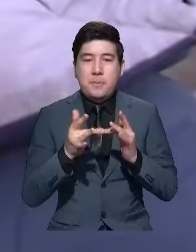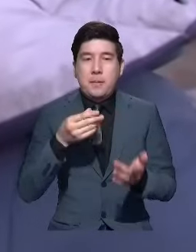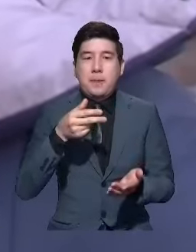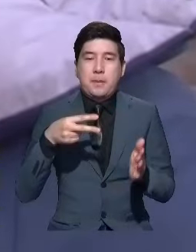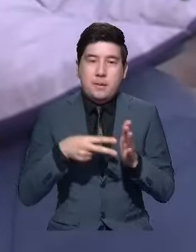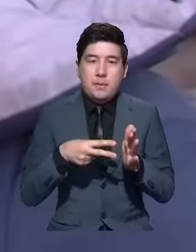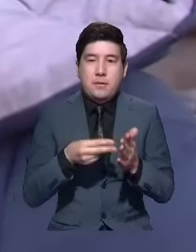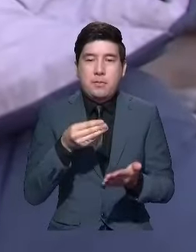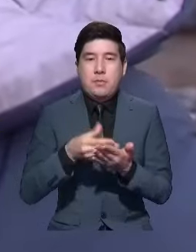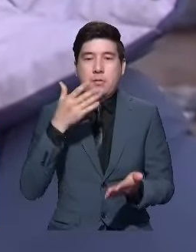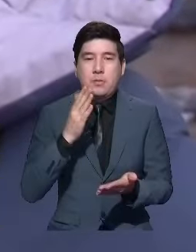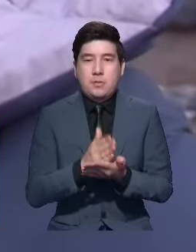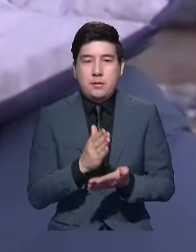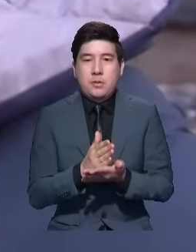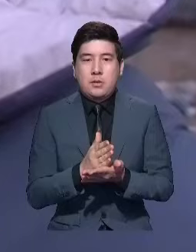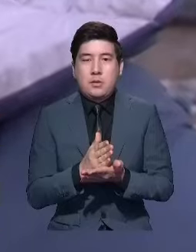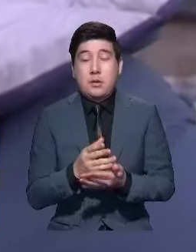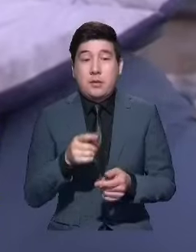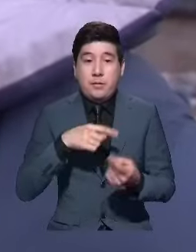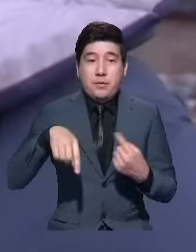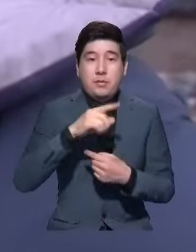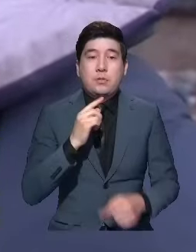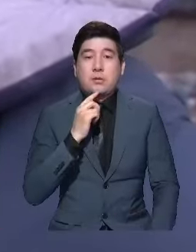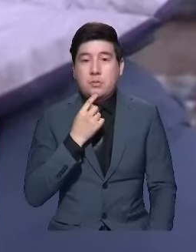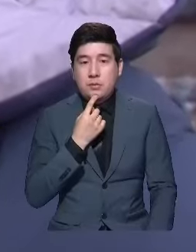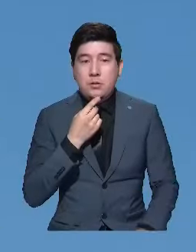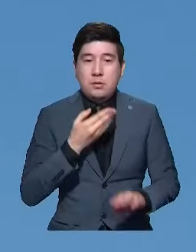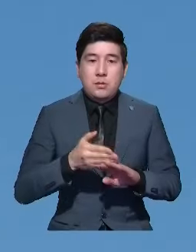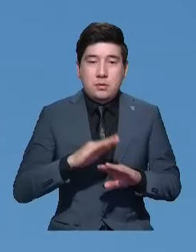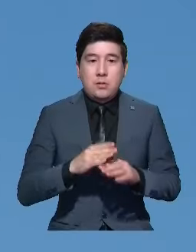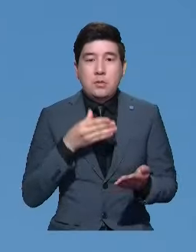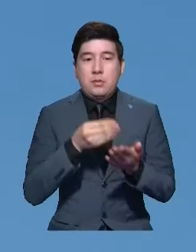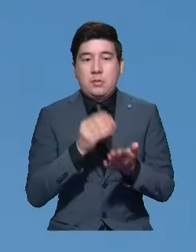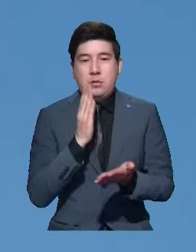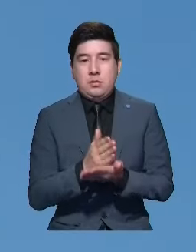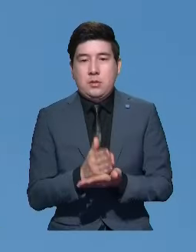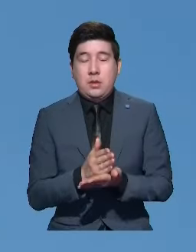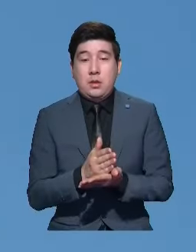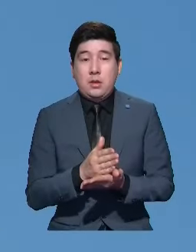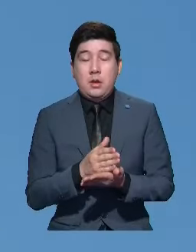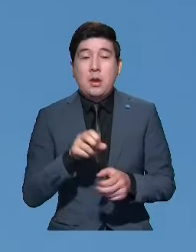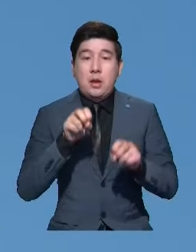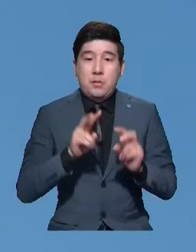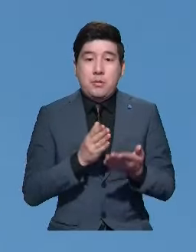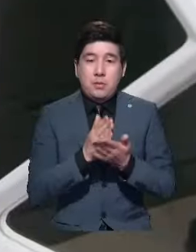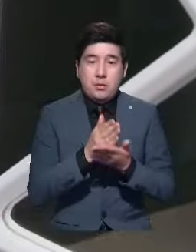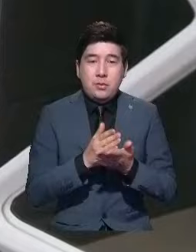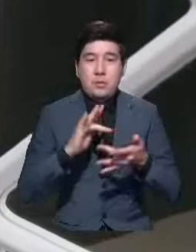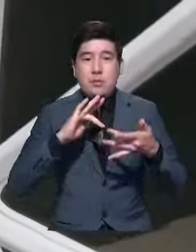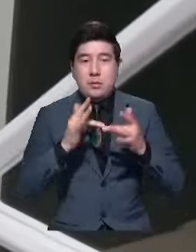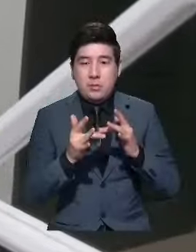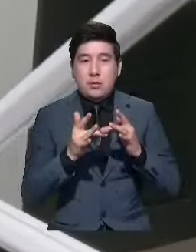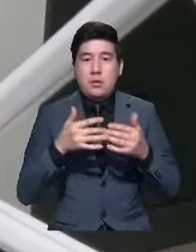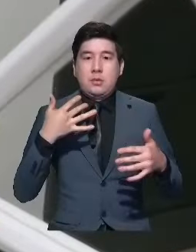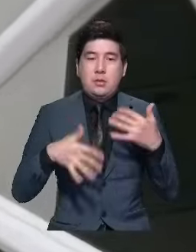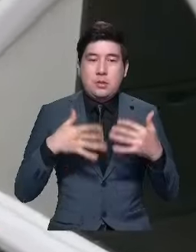қымбат. Бізге қиын болып жатыр төлеуге. Ал сала мамандары интернет сапасының нашарлап жатқанына